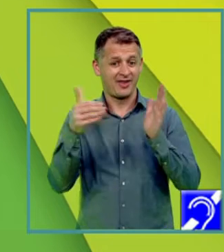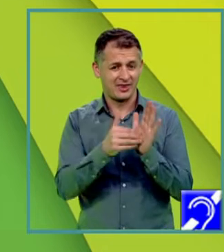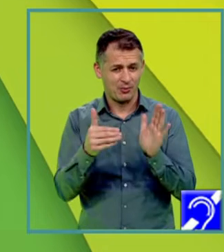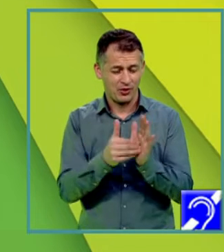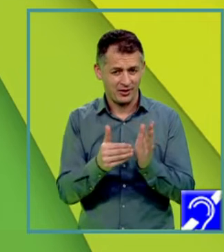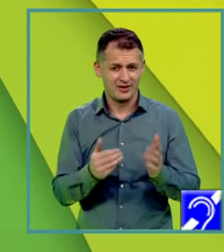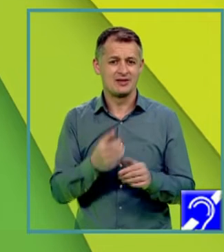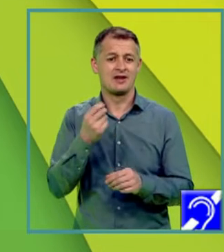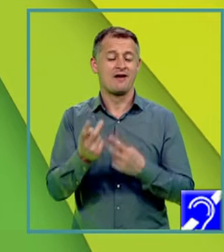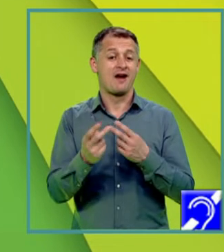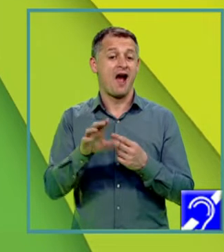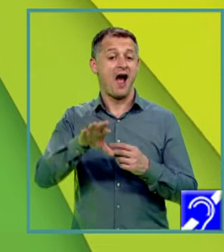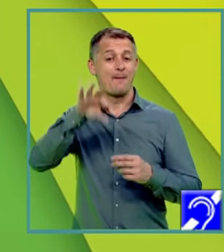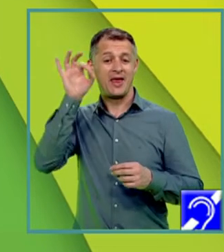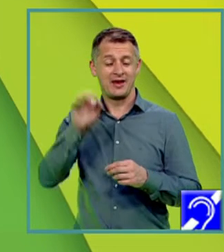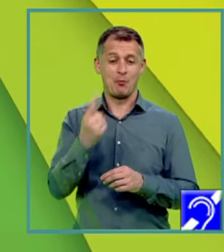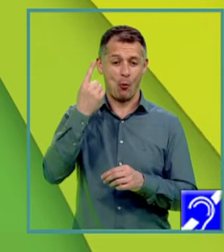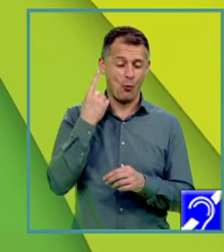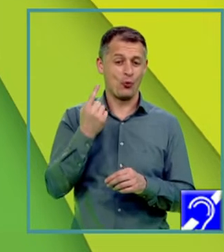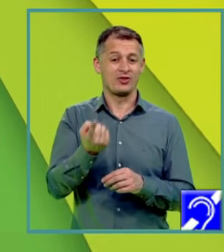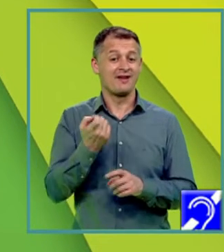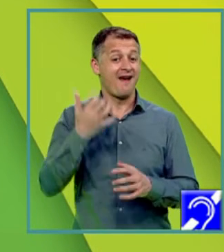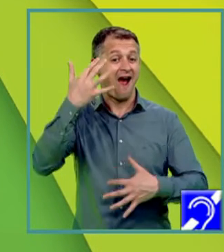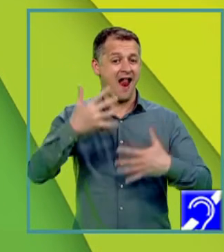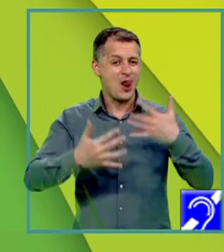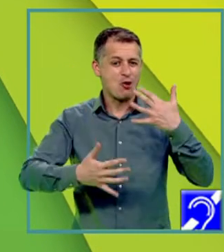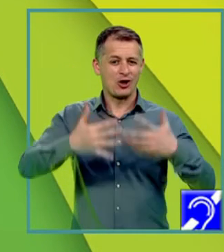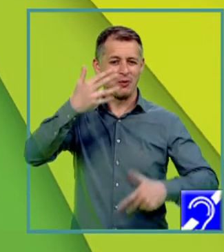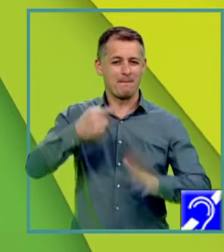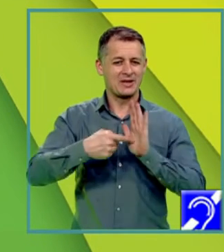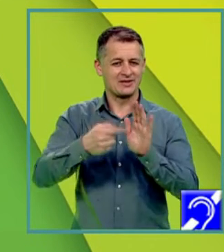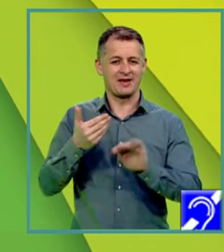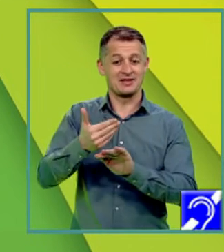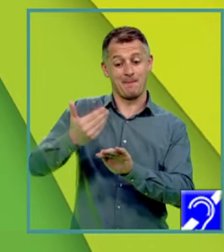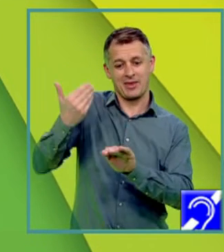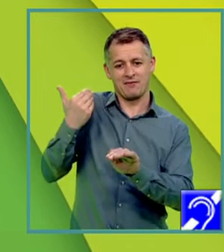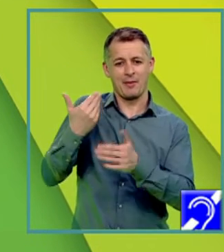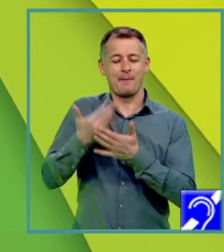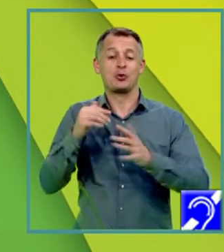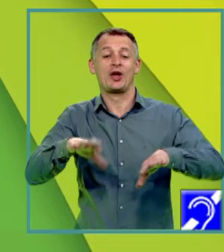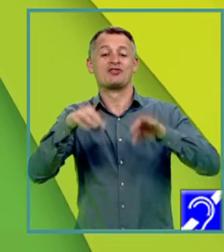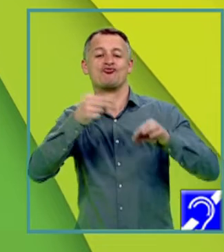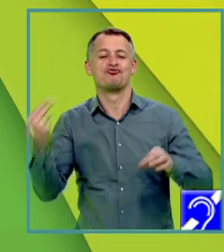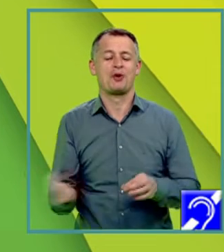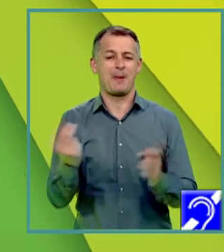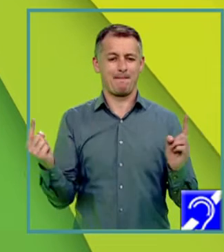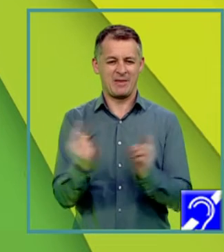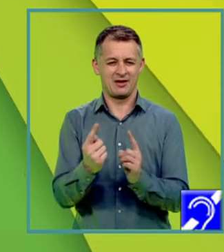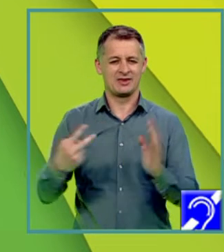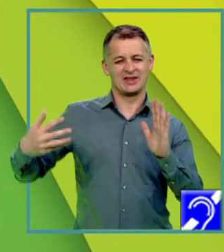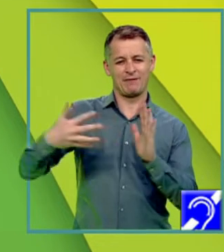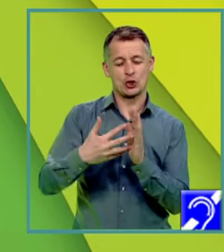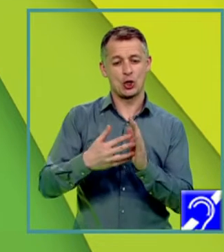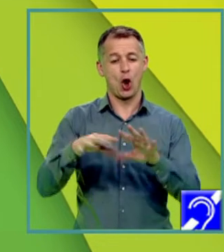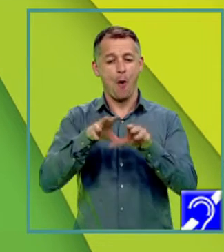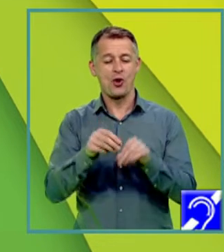aplicăm unul dintre algoritmii a prezentați anterior pentru determinarea celui mai mic divizor comun dintre a și